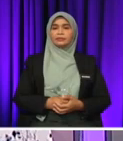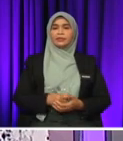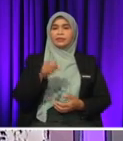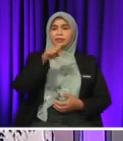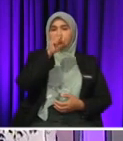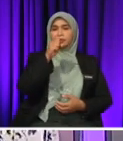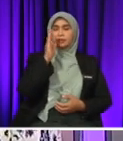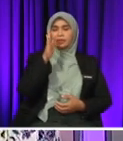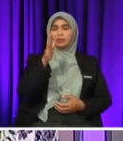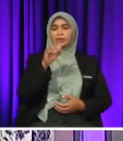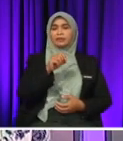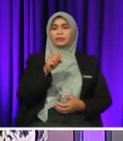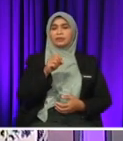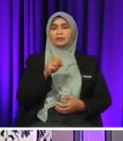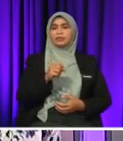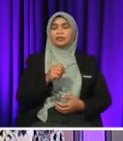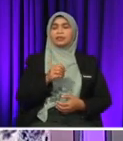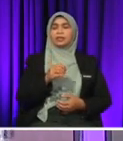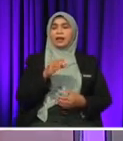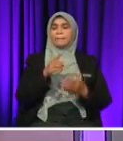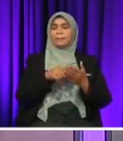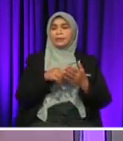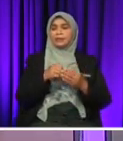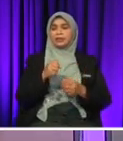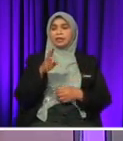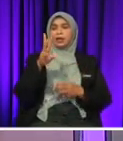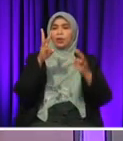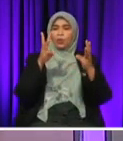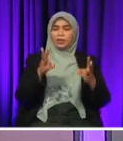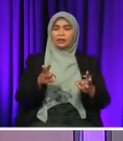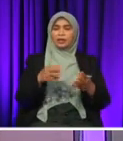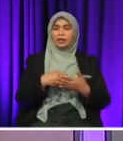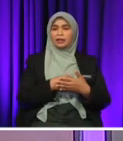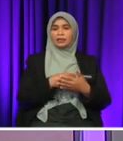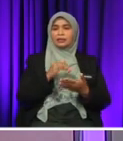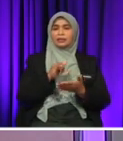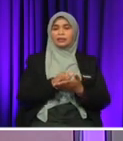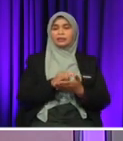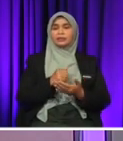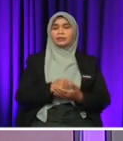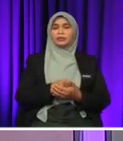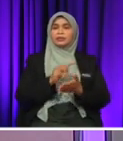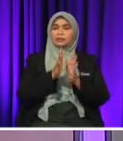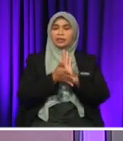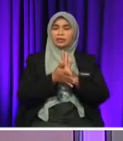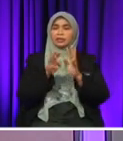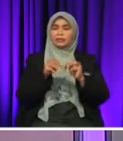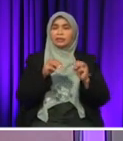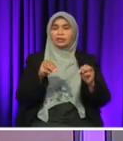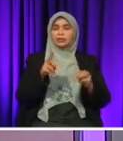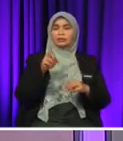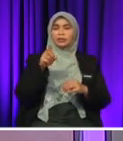rumusnya tekan satu Sanjungan watak anak dia nak minta satu saja jadi murid-murid perlu jawab